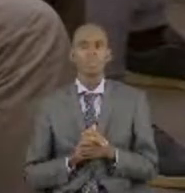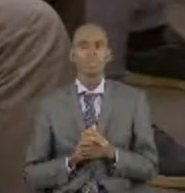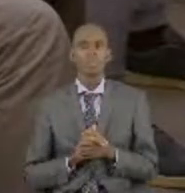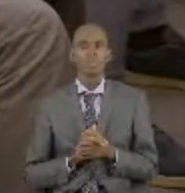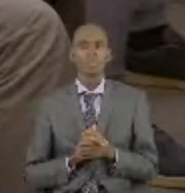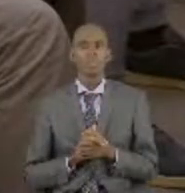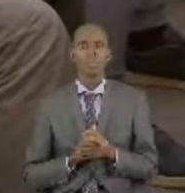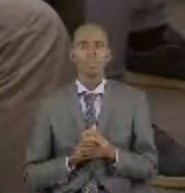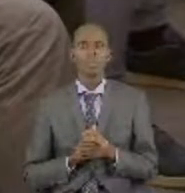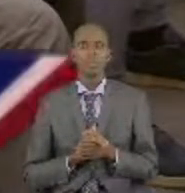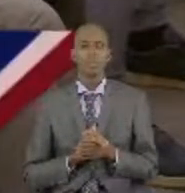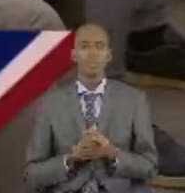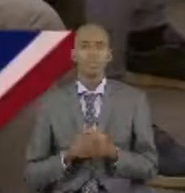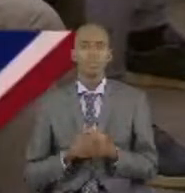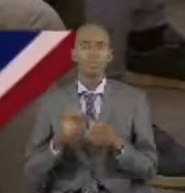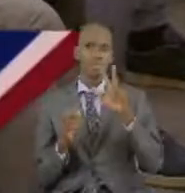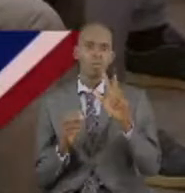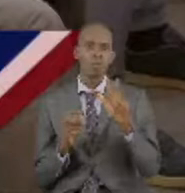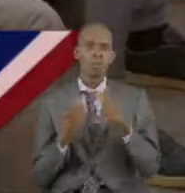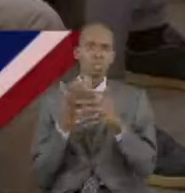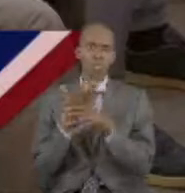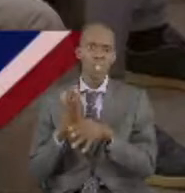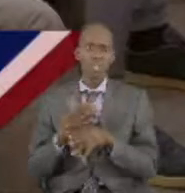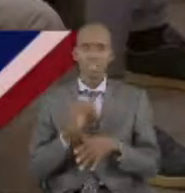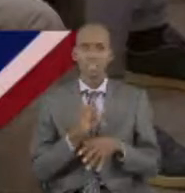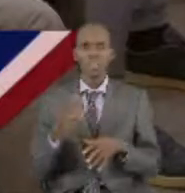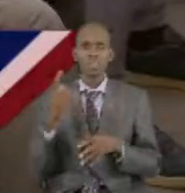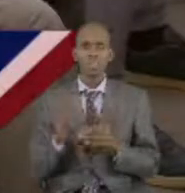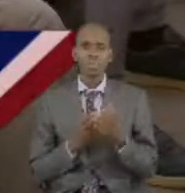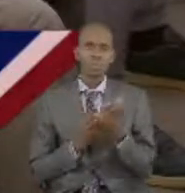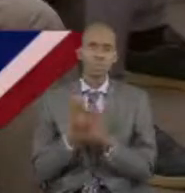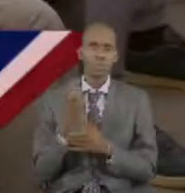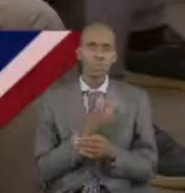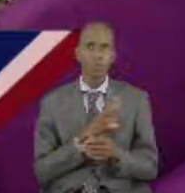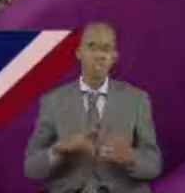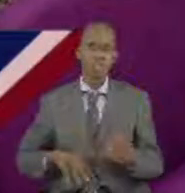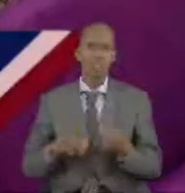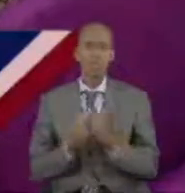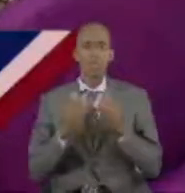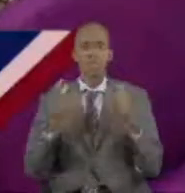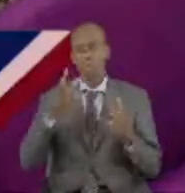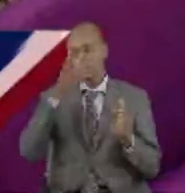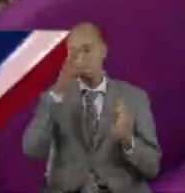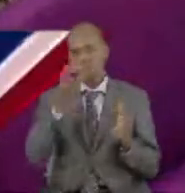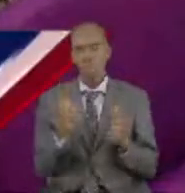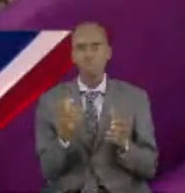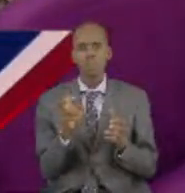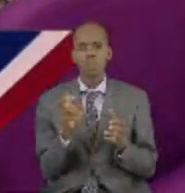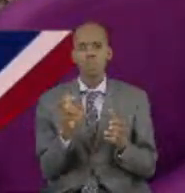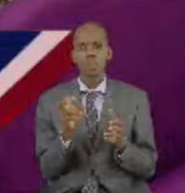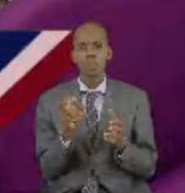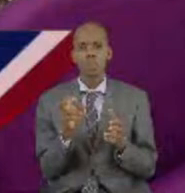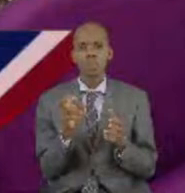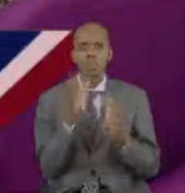parlons du partage de la vérité du christ on sent la